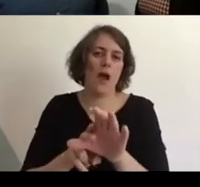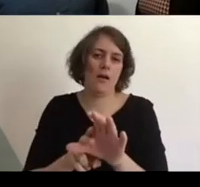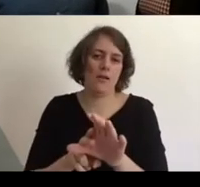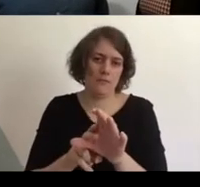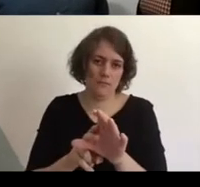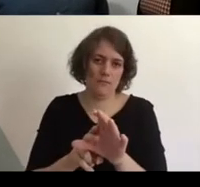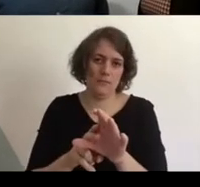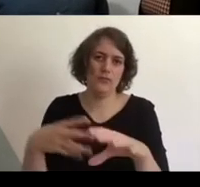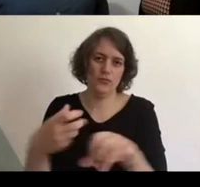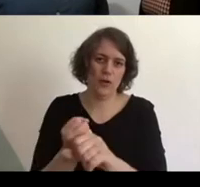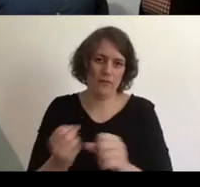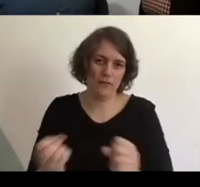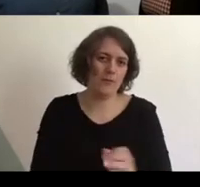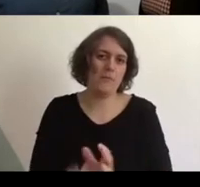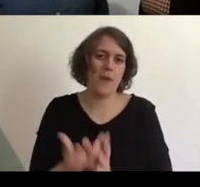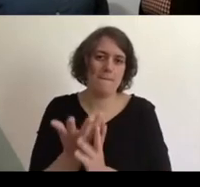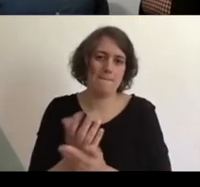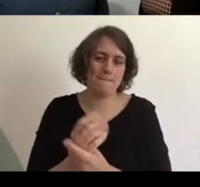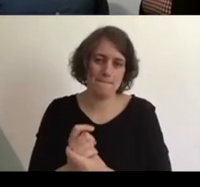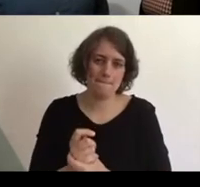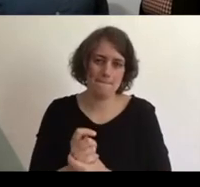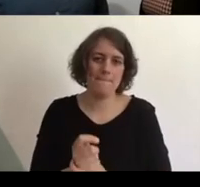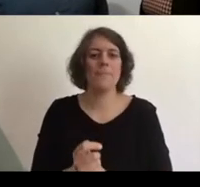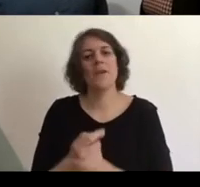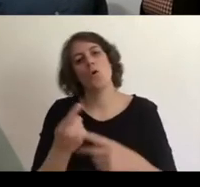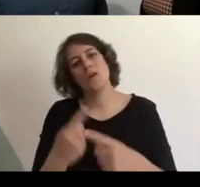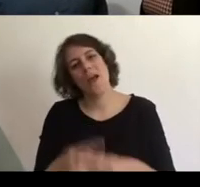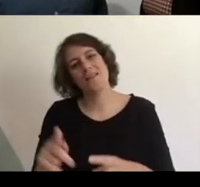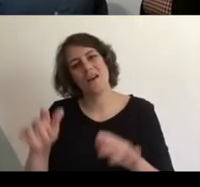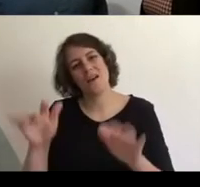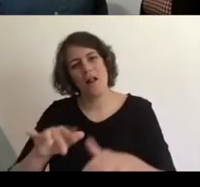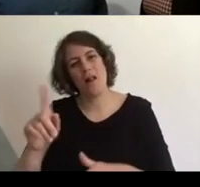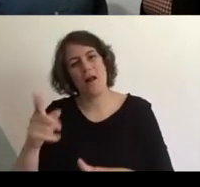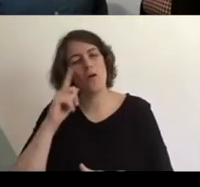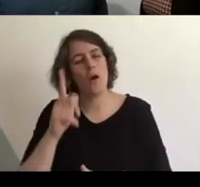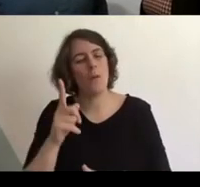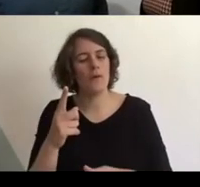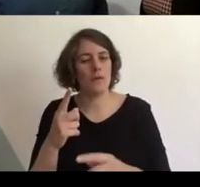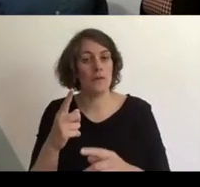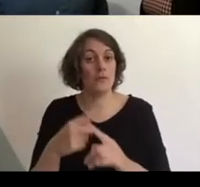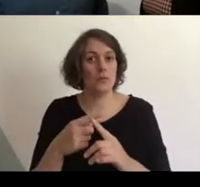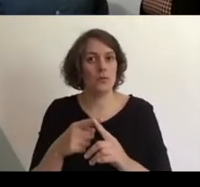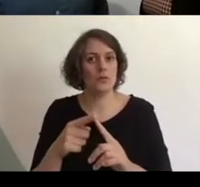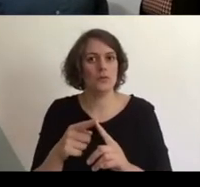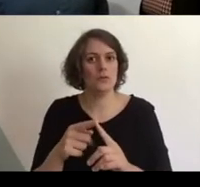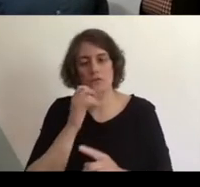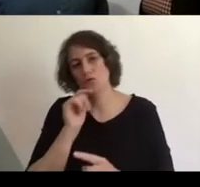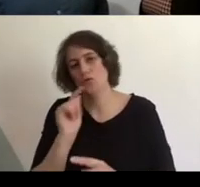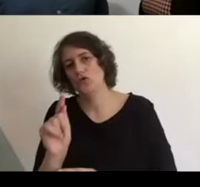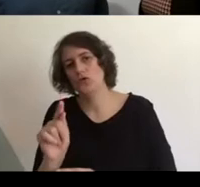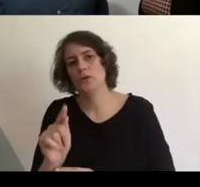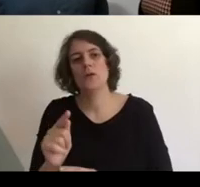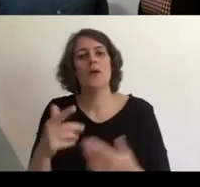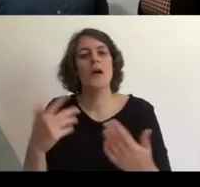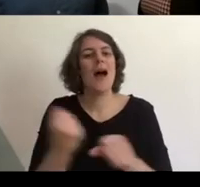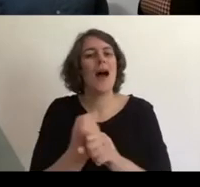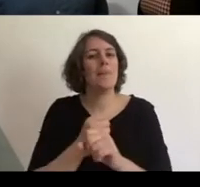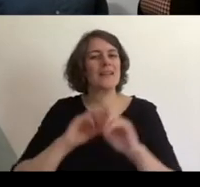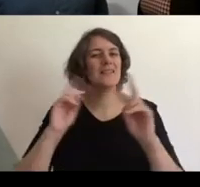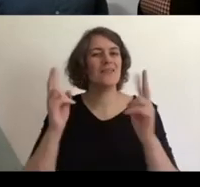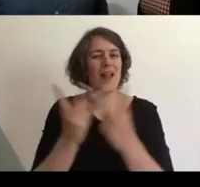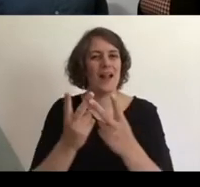so mein Favorit, weil ich denke, wir schaffen eine diskriminierungsbewusste Arbeitswelt nur, wenn